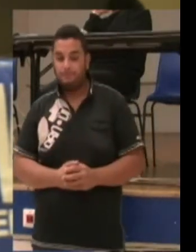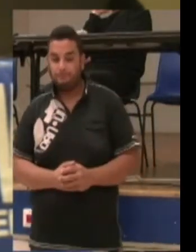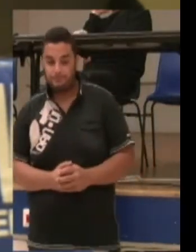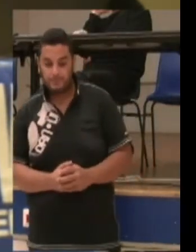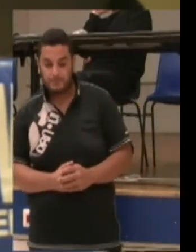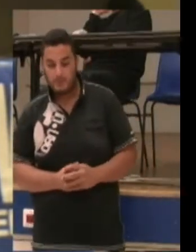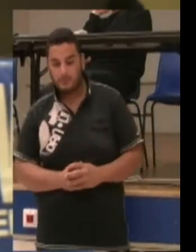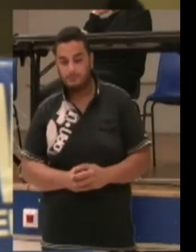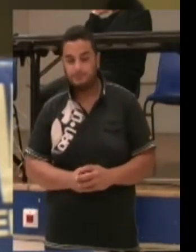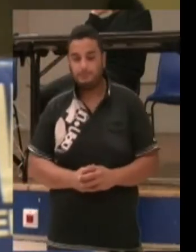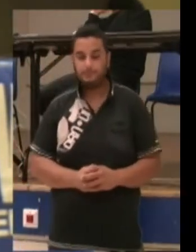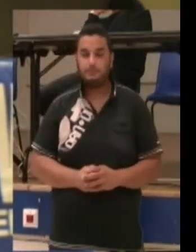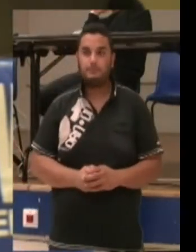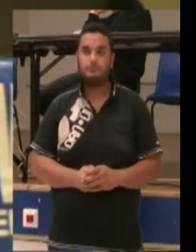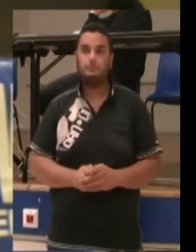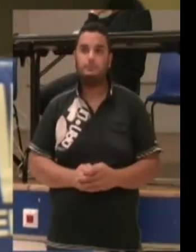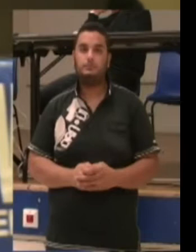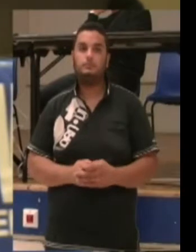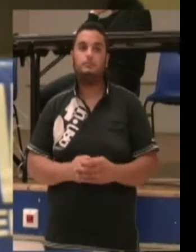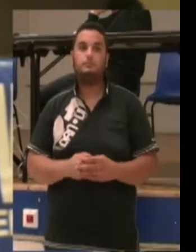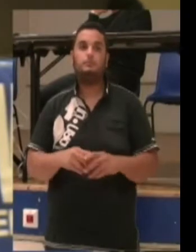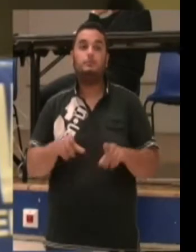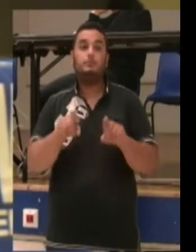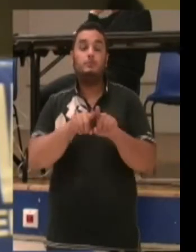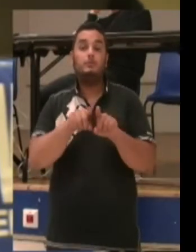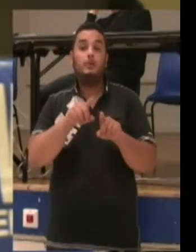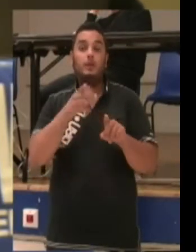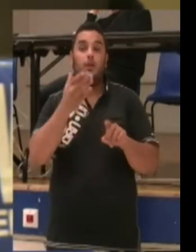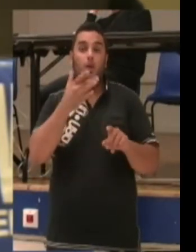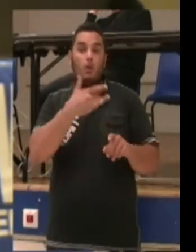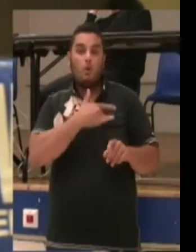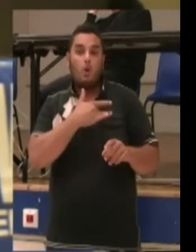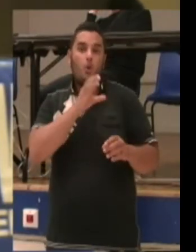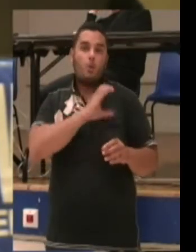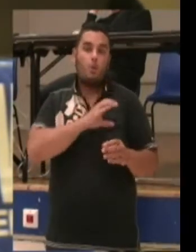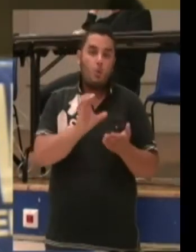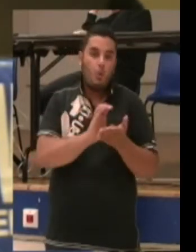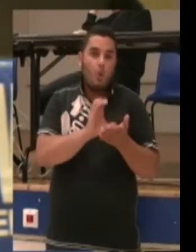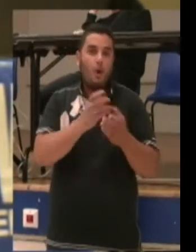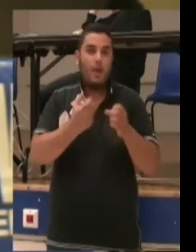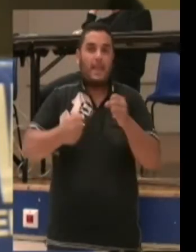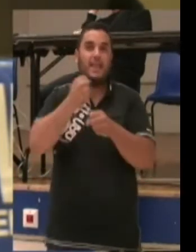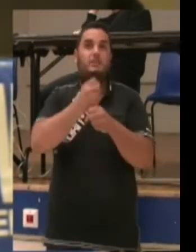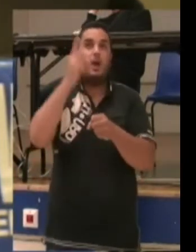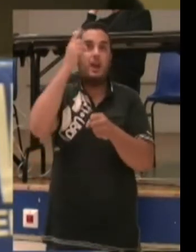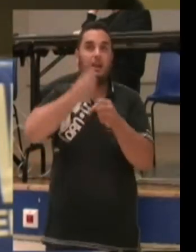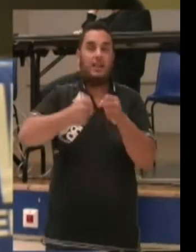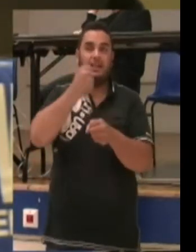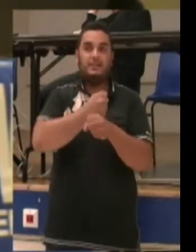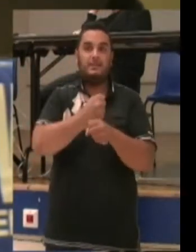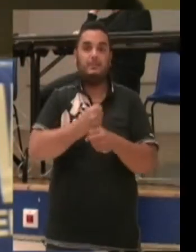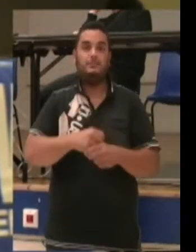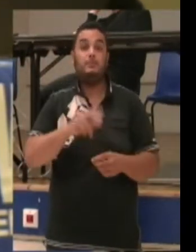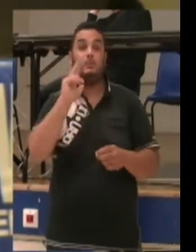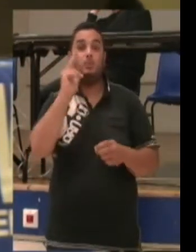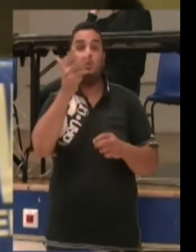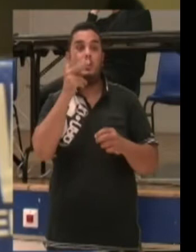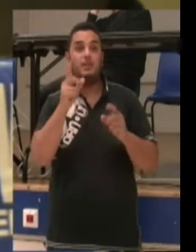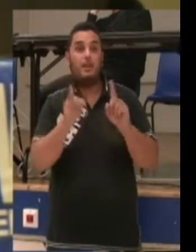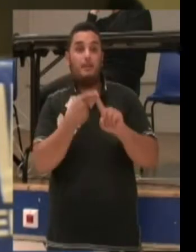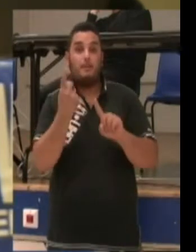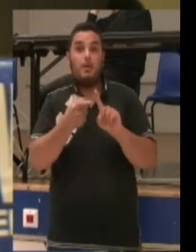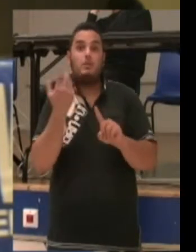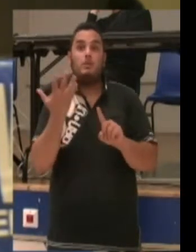notre spiritualité, sur ces liens entre le cœur, le Coran et la création. Ce sont donc trois éléments qui